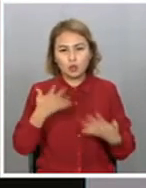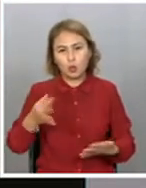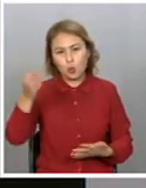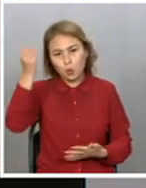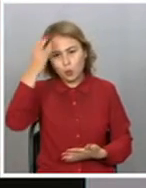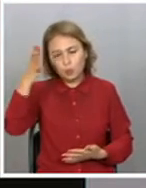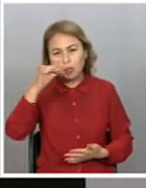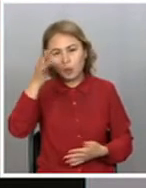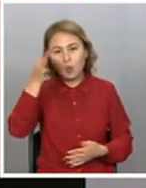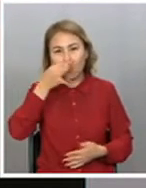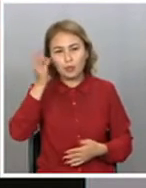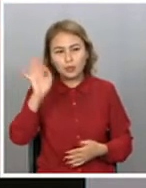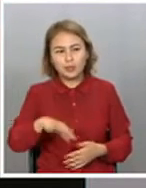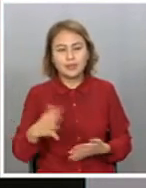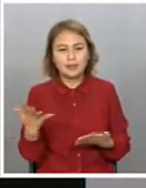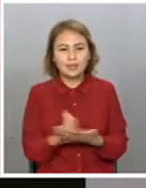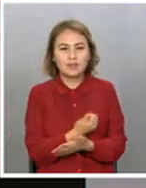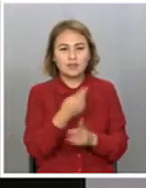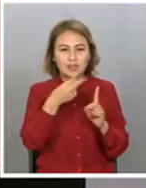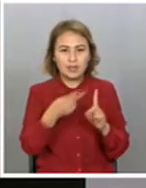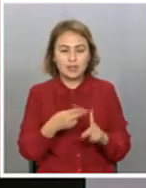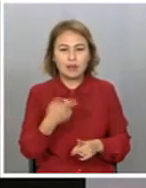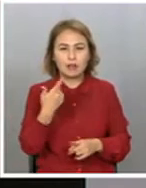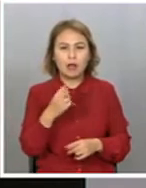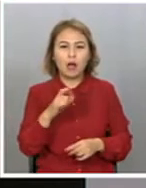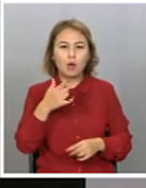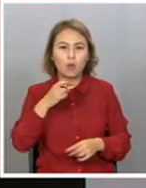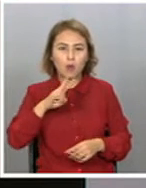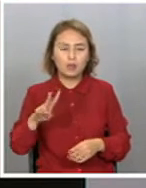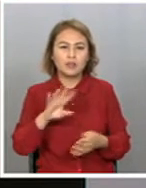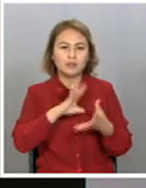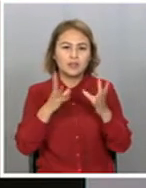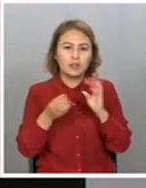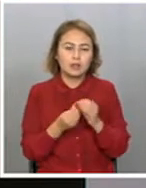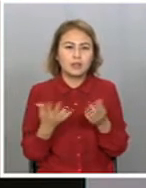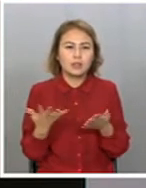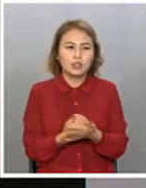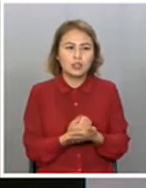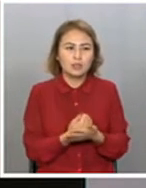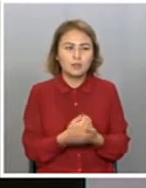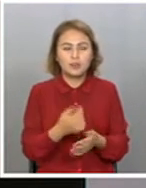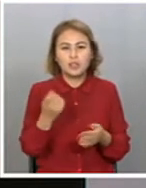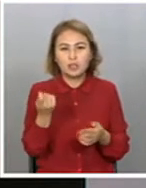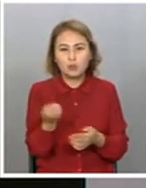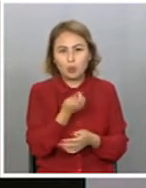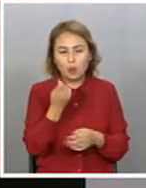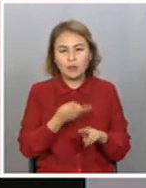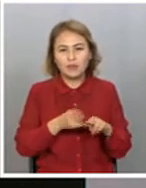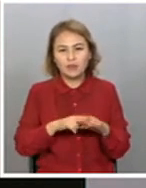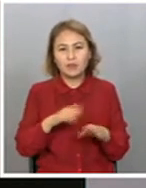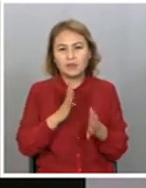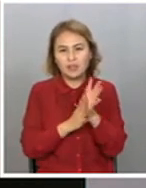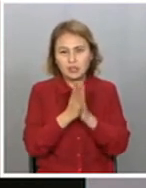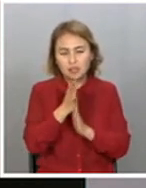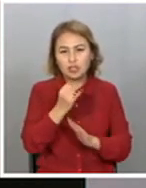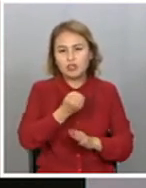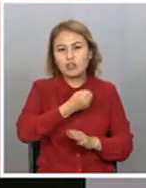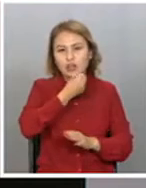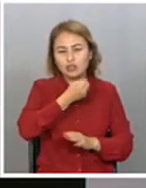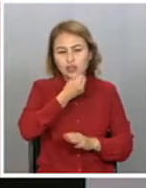опыт. Найдите в тексте глагол с лексическим значением «немного вырасти, стать